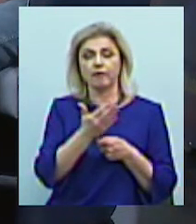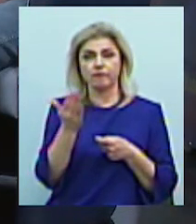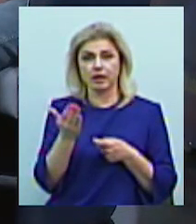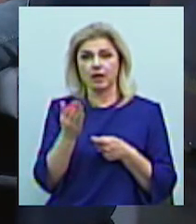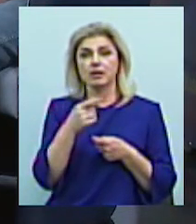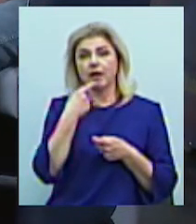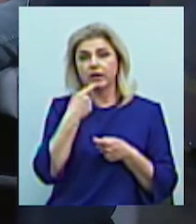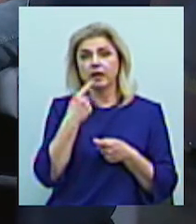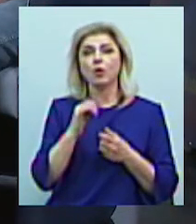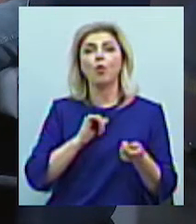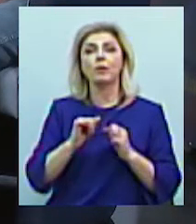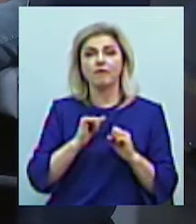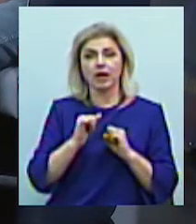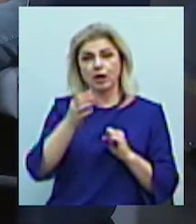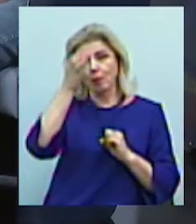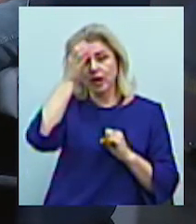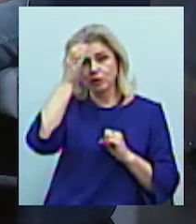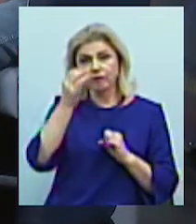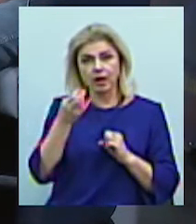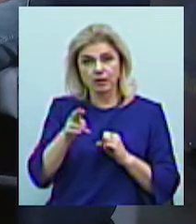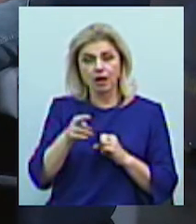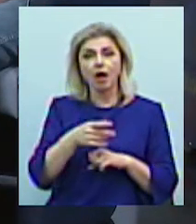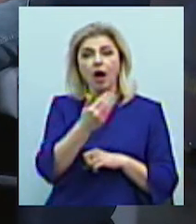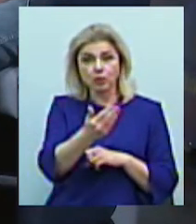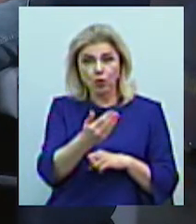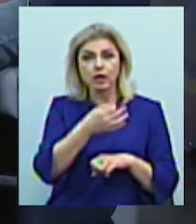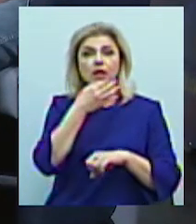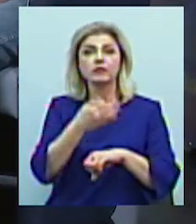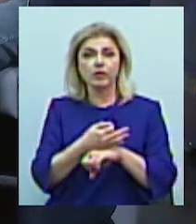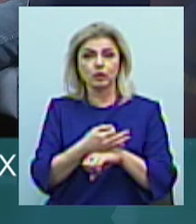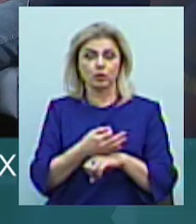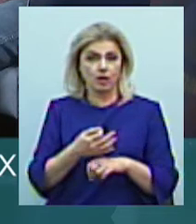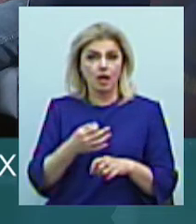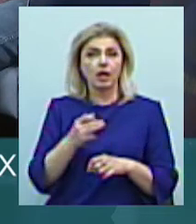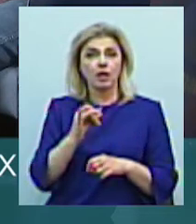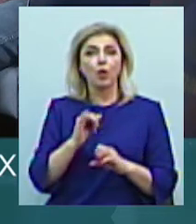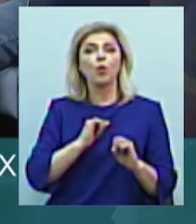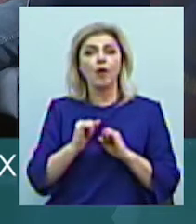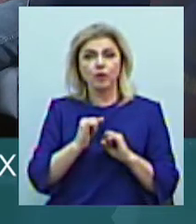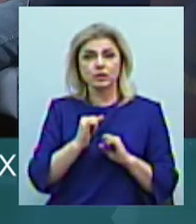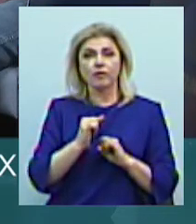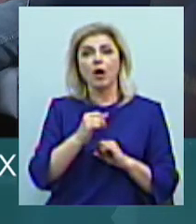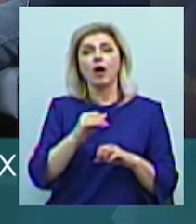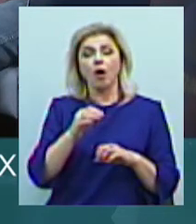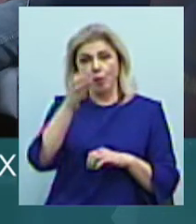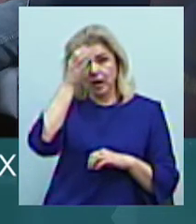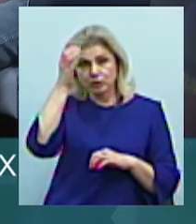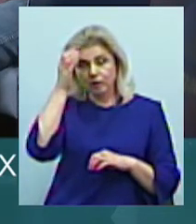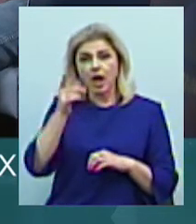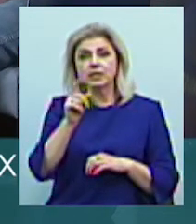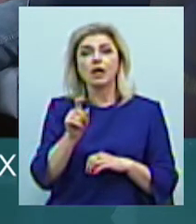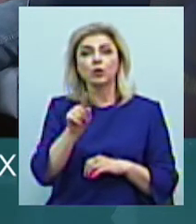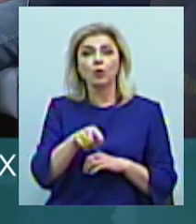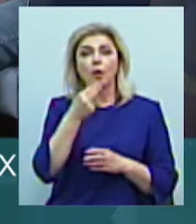як би сказали, об управлінні образування, воно несе відповідальність, і руководство управління образування несе відповідальність за то питання,